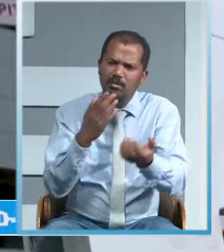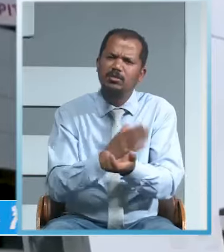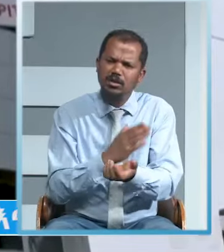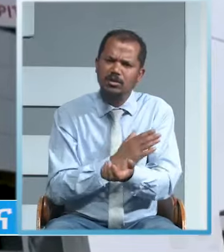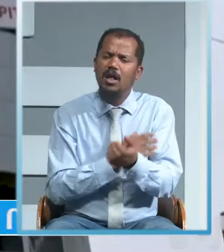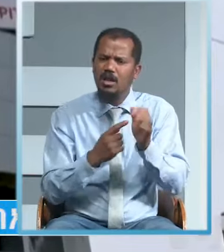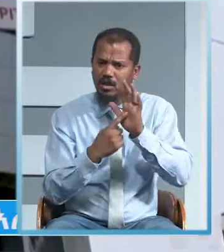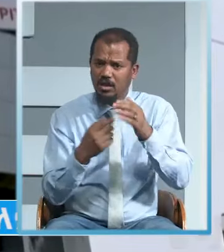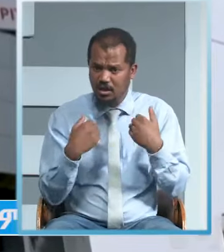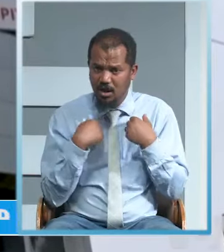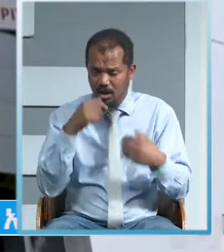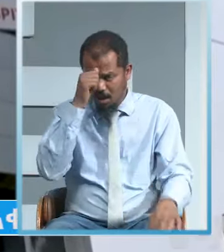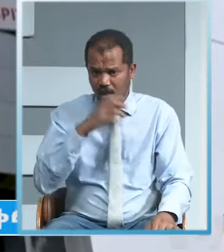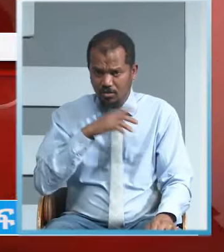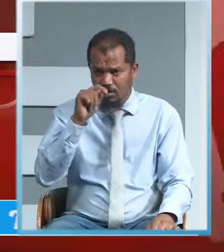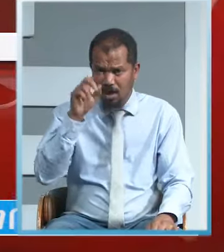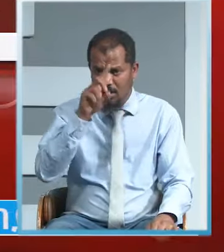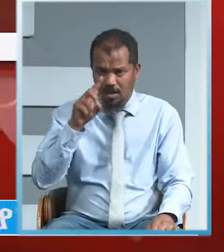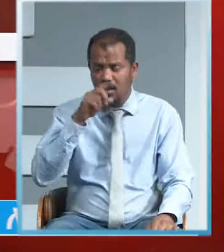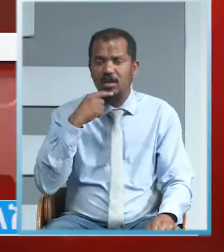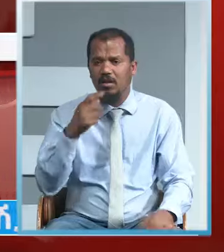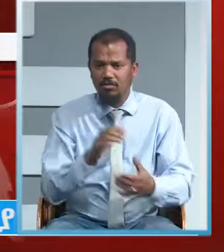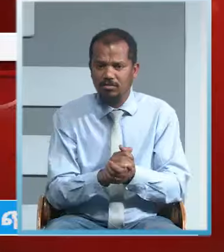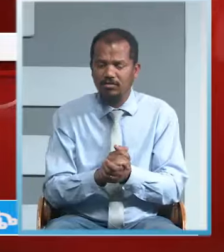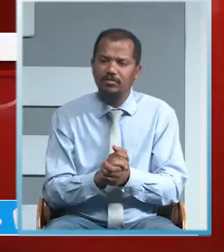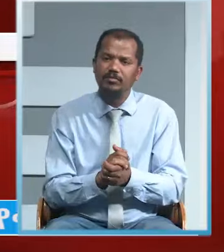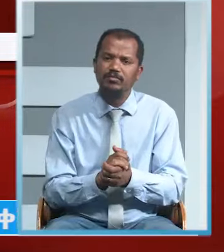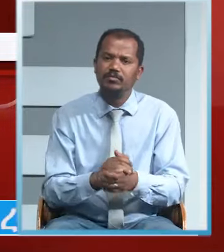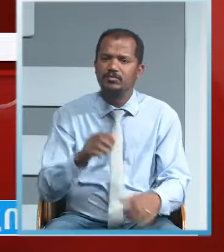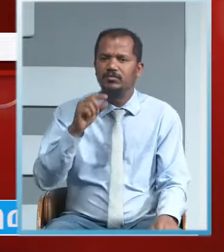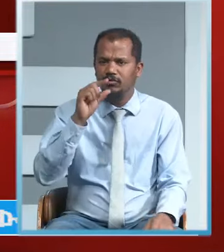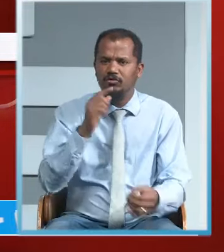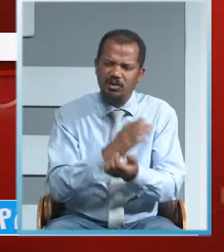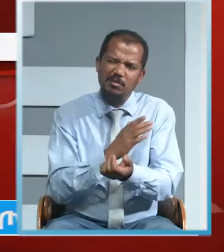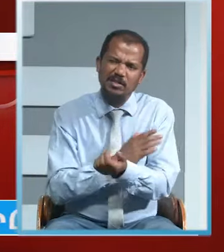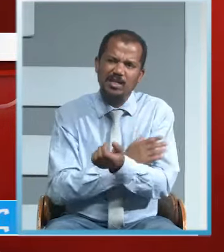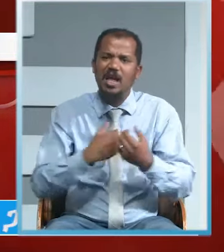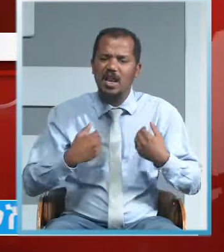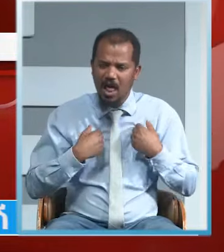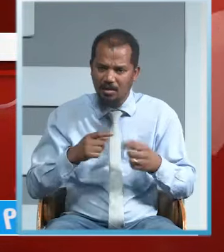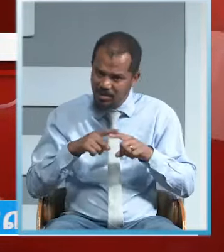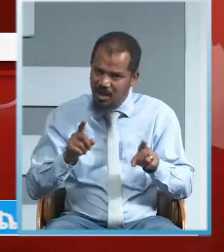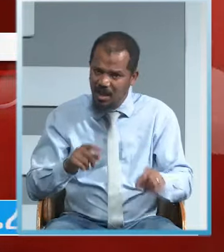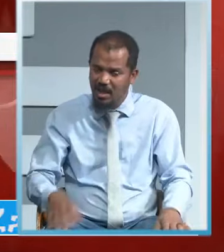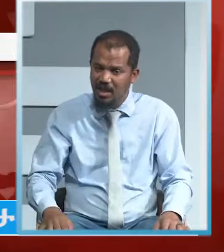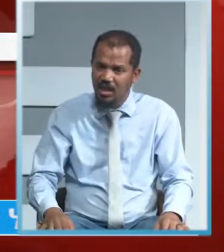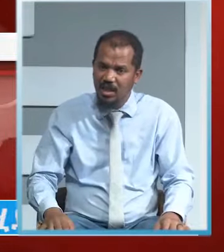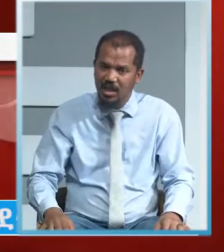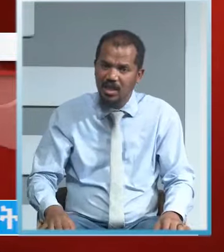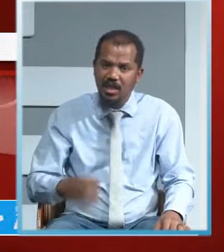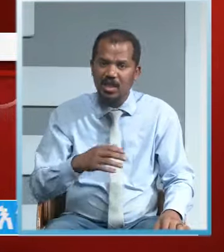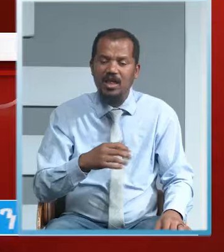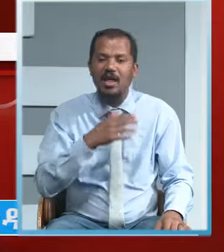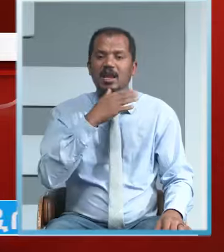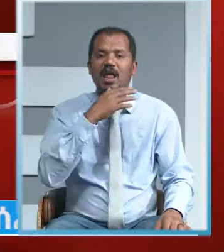እያሳየ እንዳለ አቶ ፀሐዬ ተናግረዋል። በጤና ተቋማትም የተወሰነ መሻሻል አለ። በተለይ እናቶች ወደ